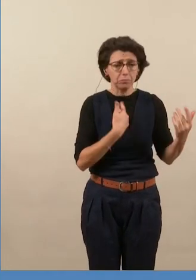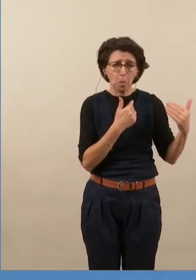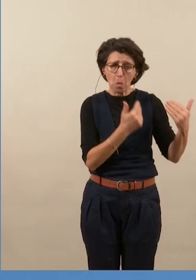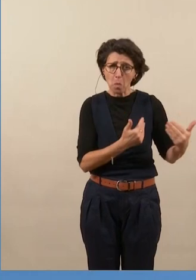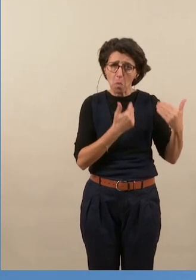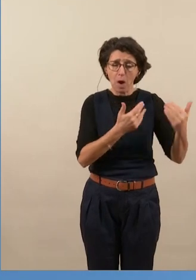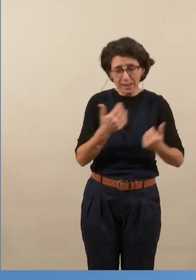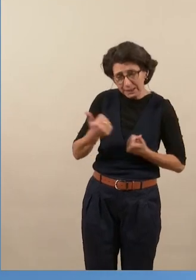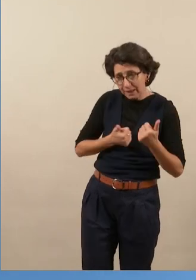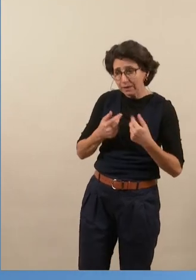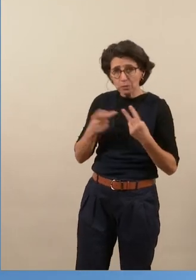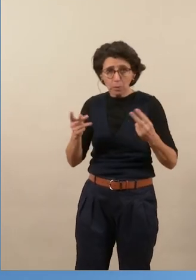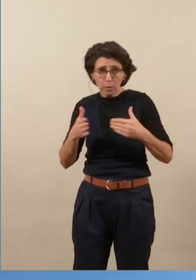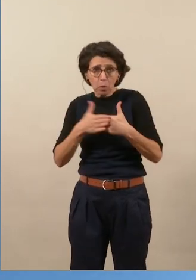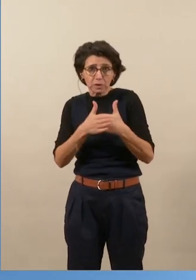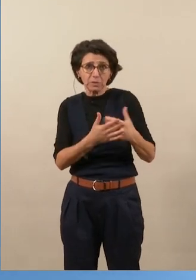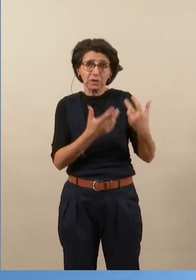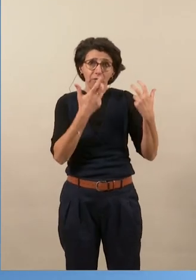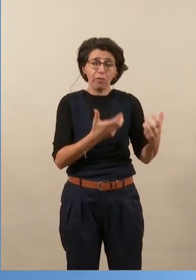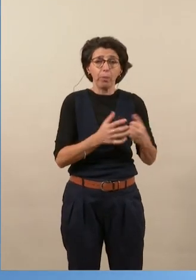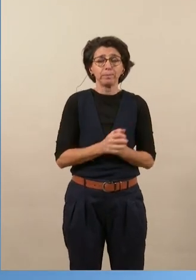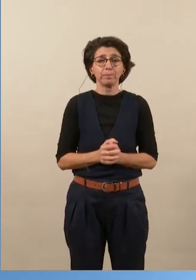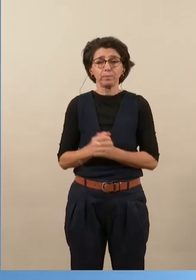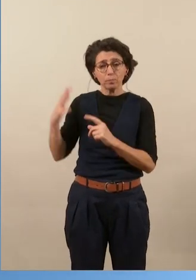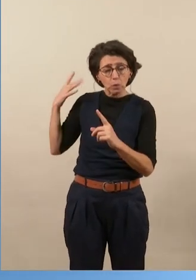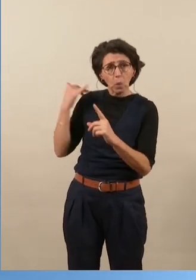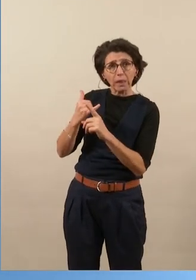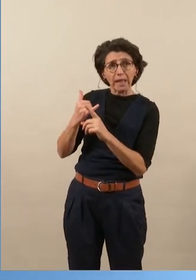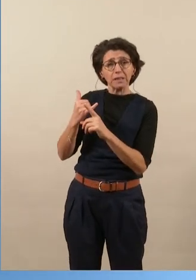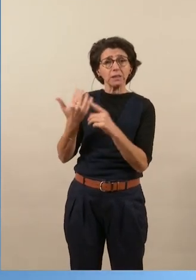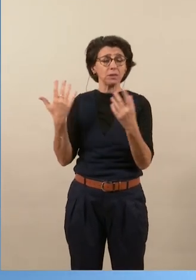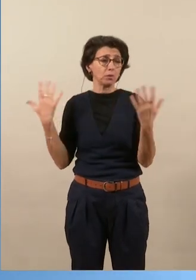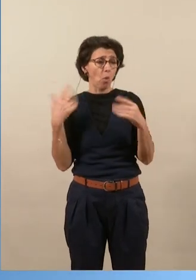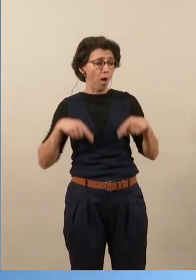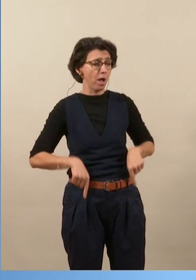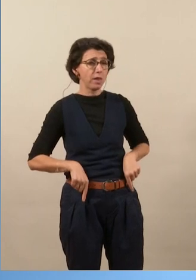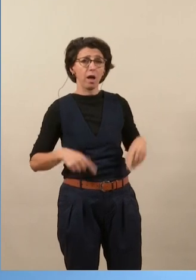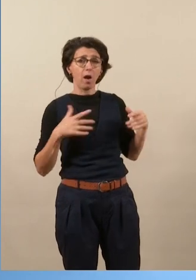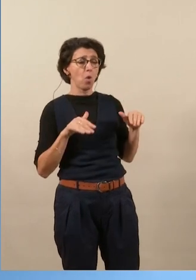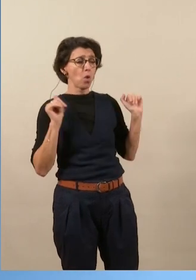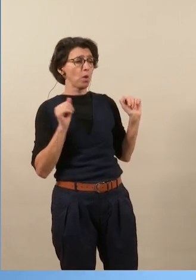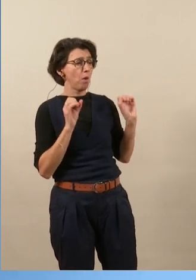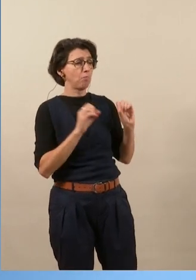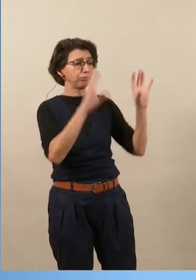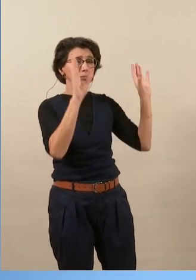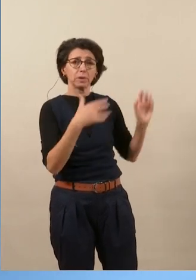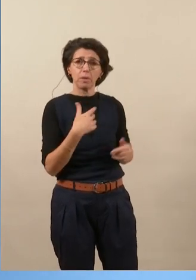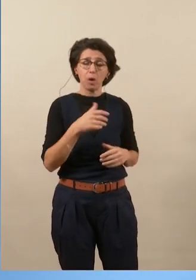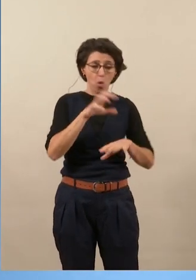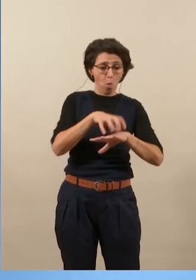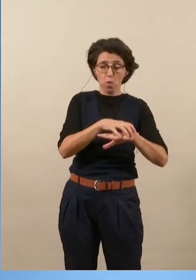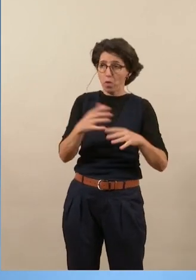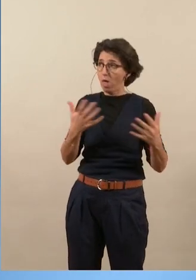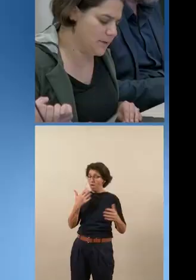publics de proximité dans un contexte de désengagement de l'État laissant souvent les communes seules la ville de de